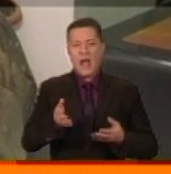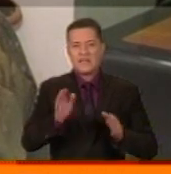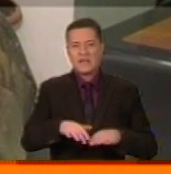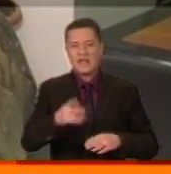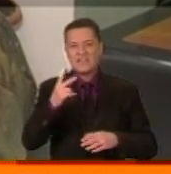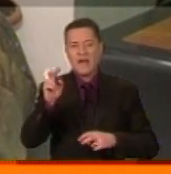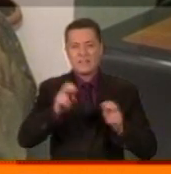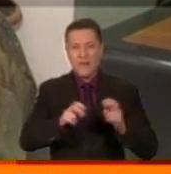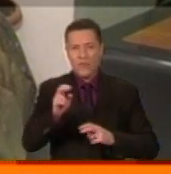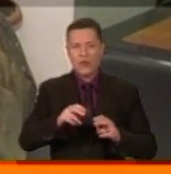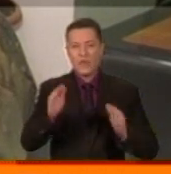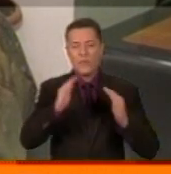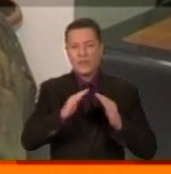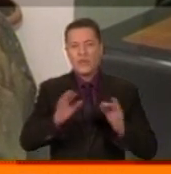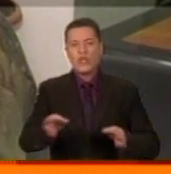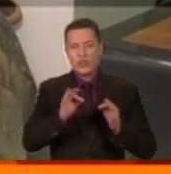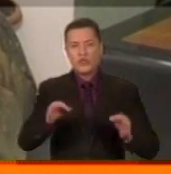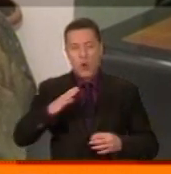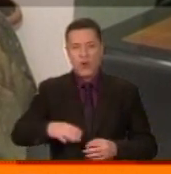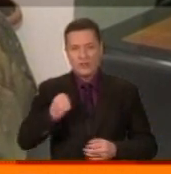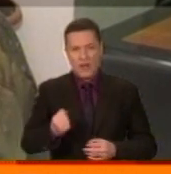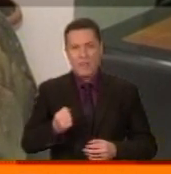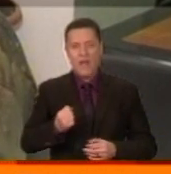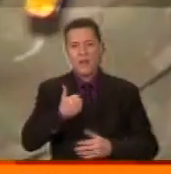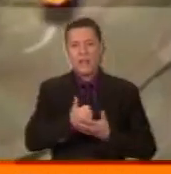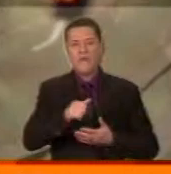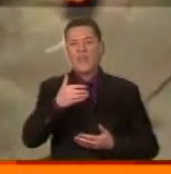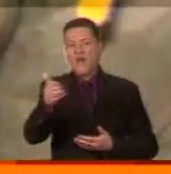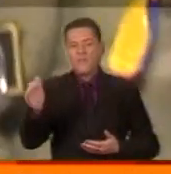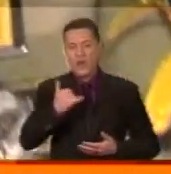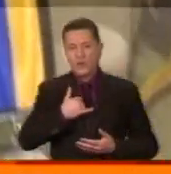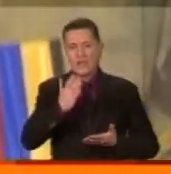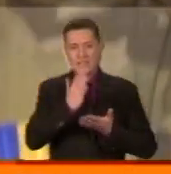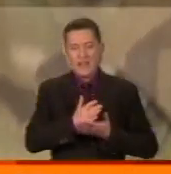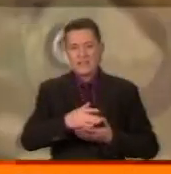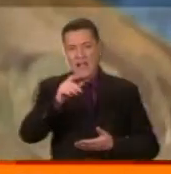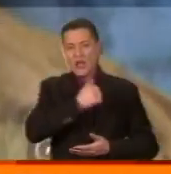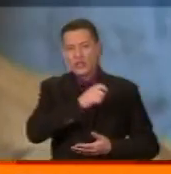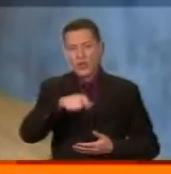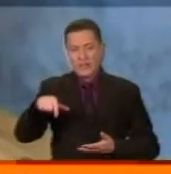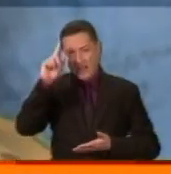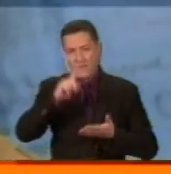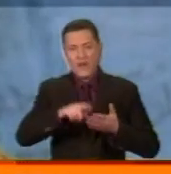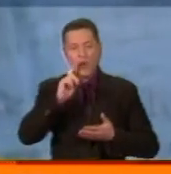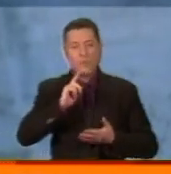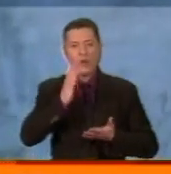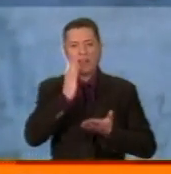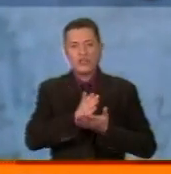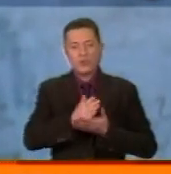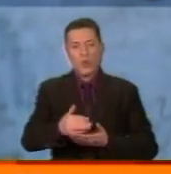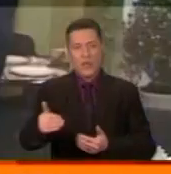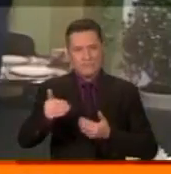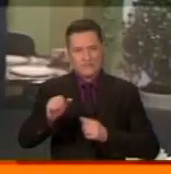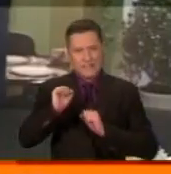будинок але нічого тримаємось главневи на есть солдати вірять поки існує такий тил нашого війська не